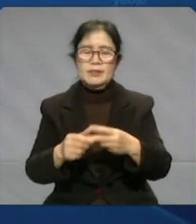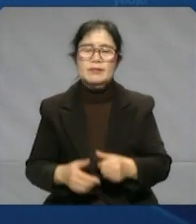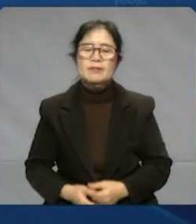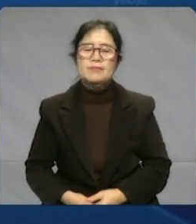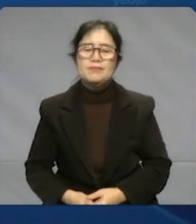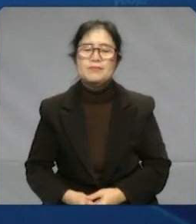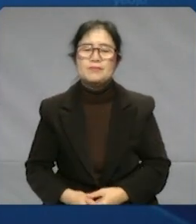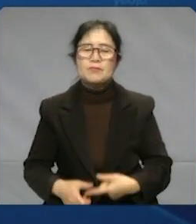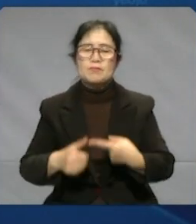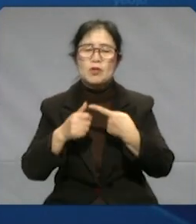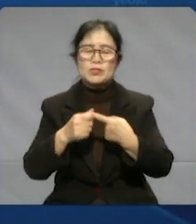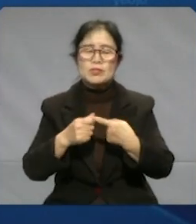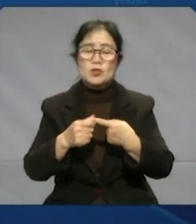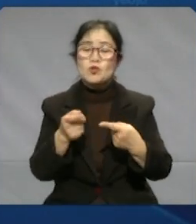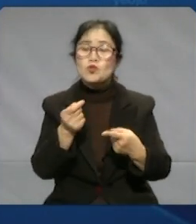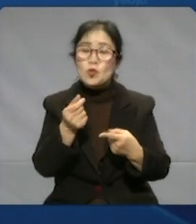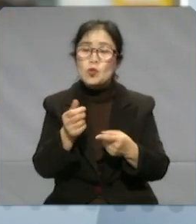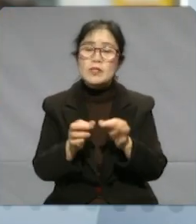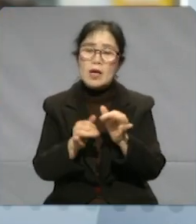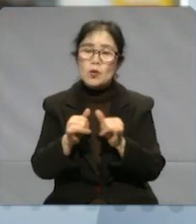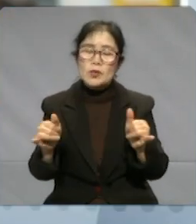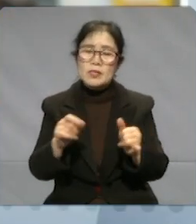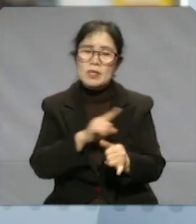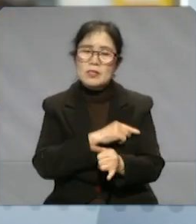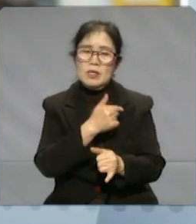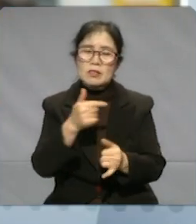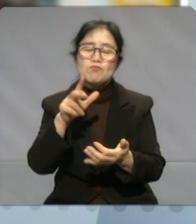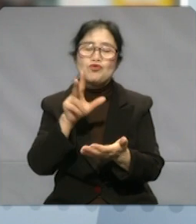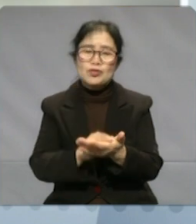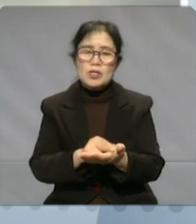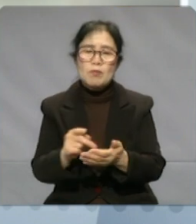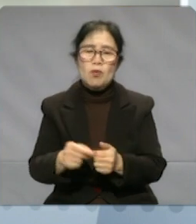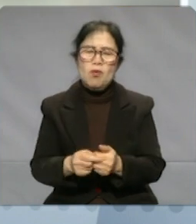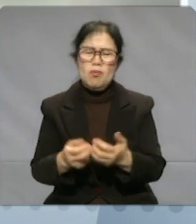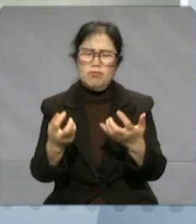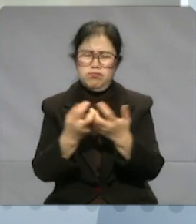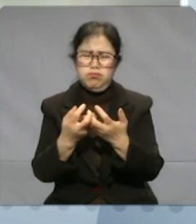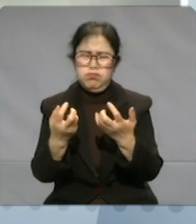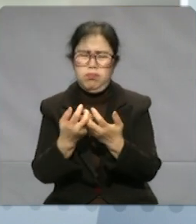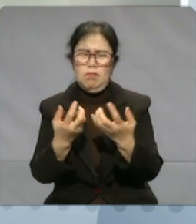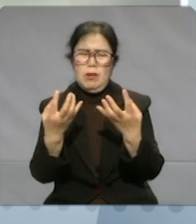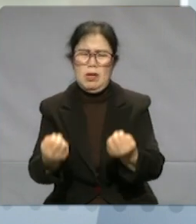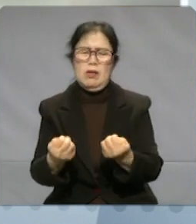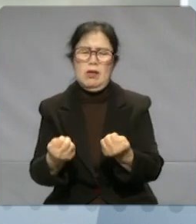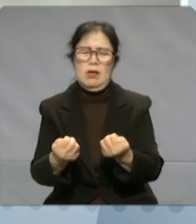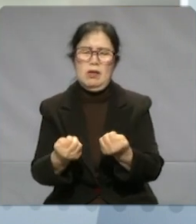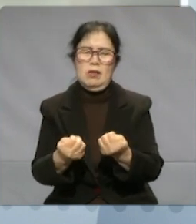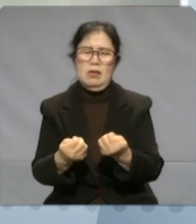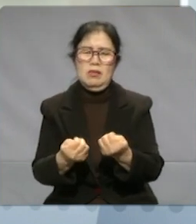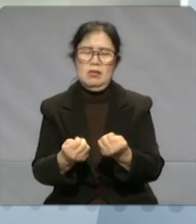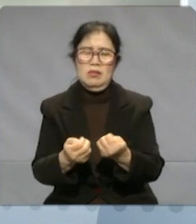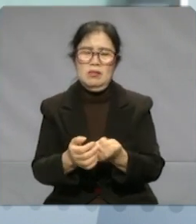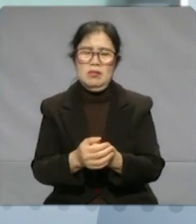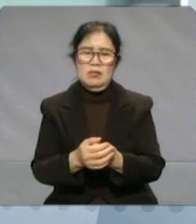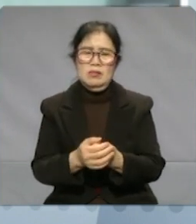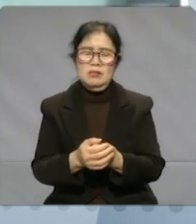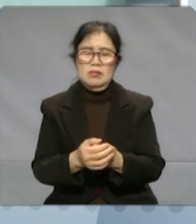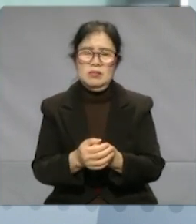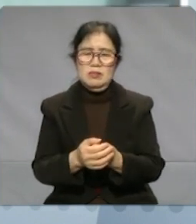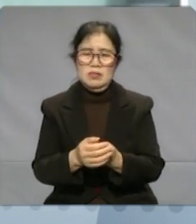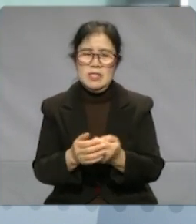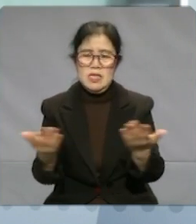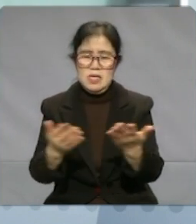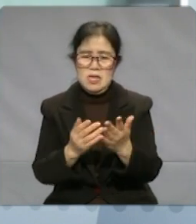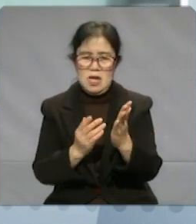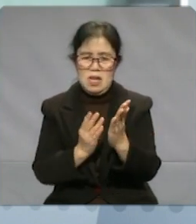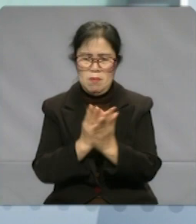있겠습니다. 우선 소상공인의 가장 큰 문제는 과밀화, 너무 한 업종에,